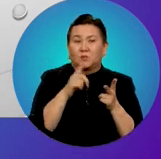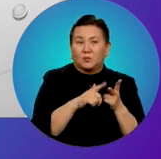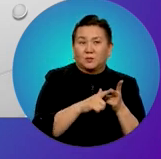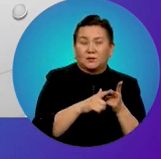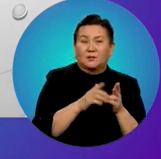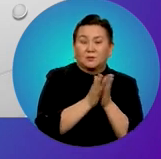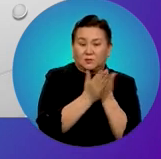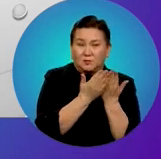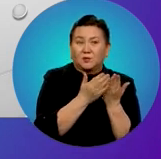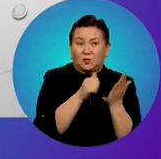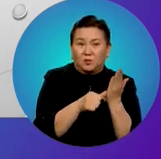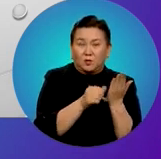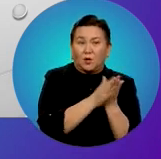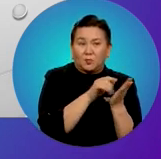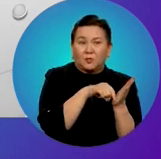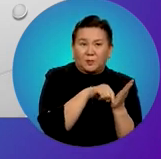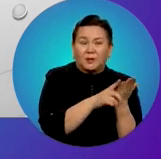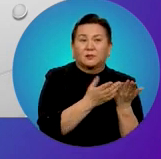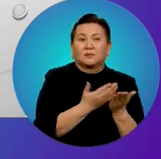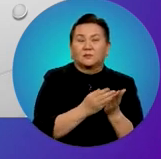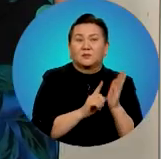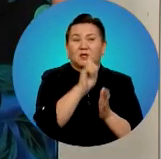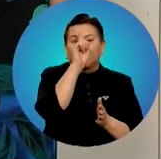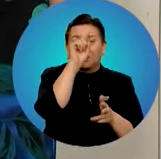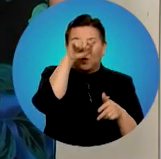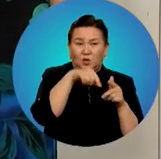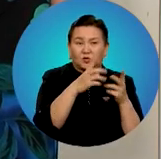бас сурхчгчдэр байгаа эл төдвийн дээшээ доошоо гэсэн